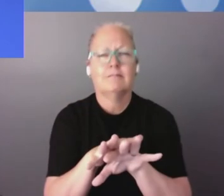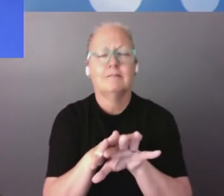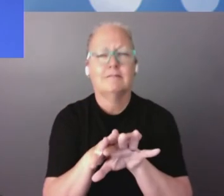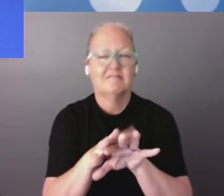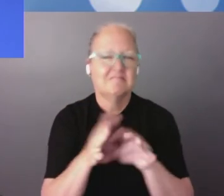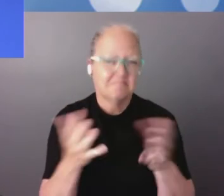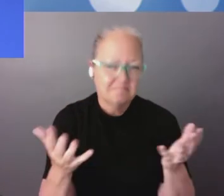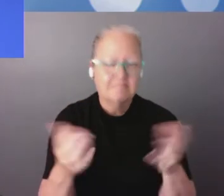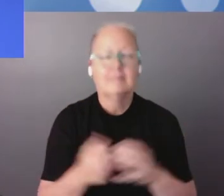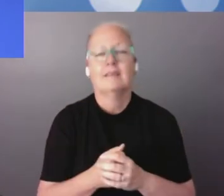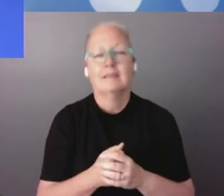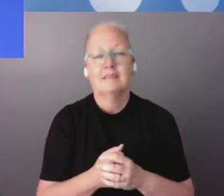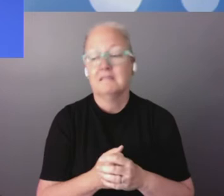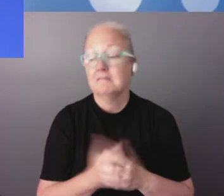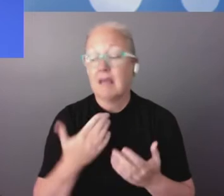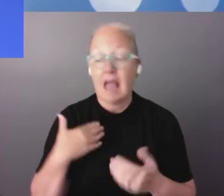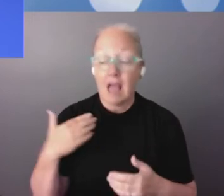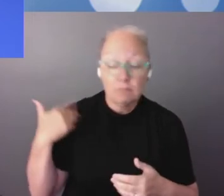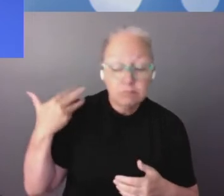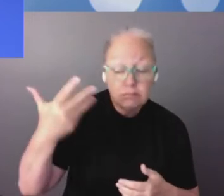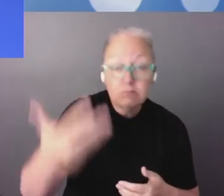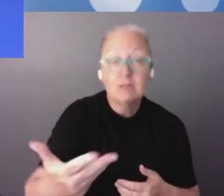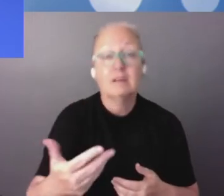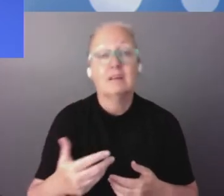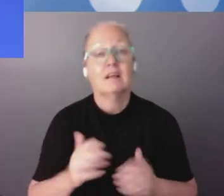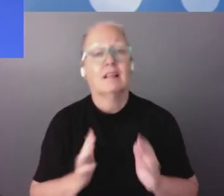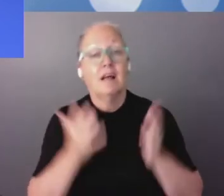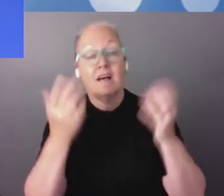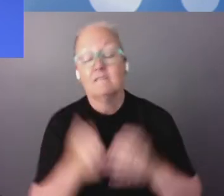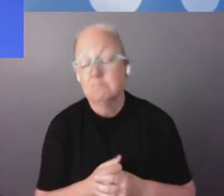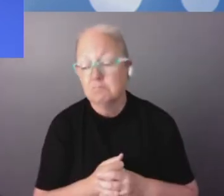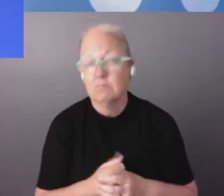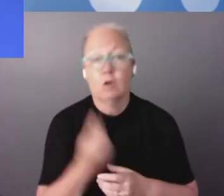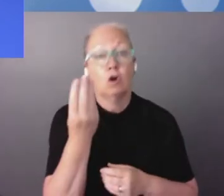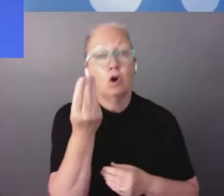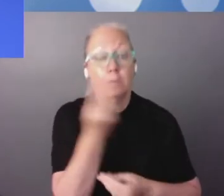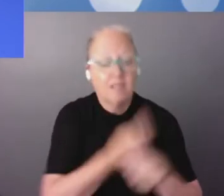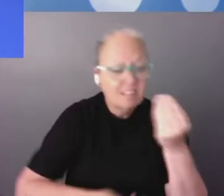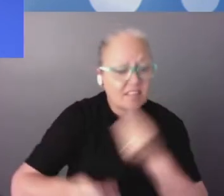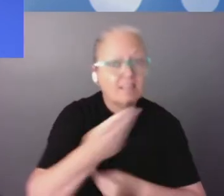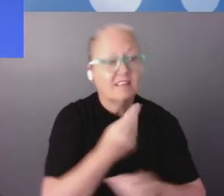de tous les jours, dans les questions liées à l'économie, à la vie économique,